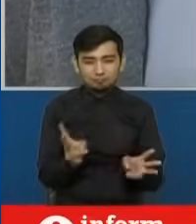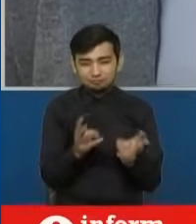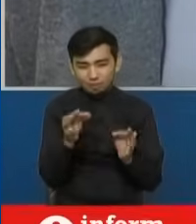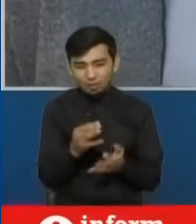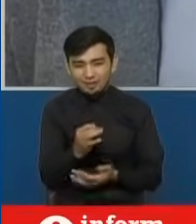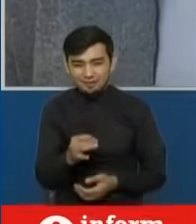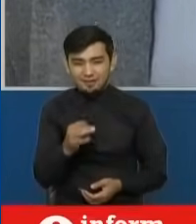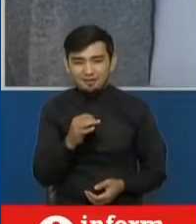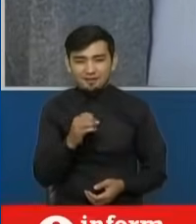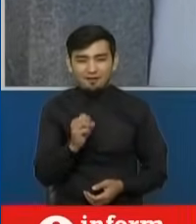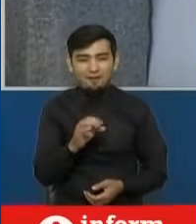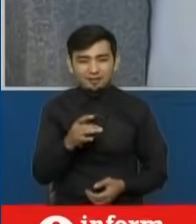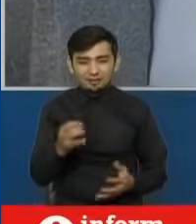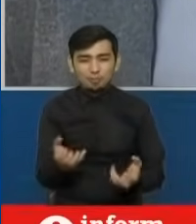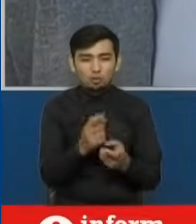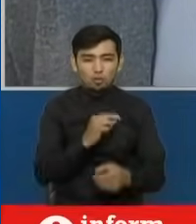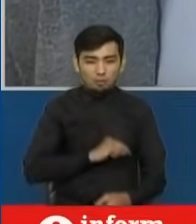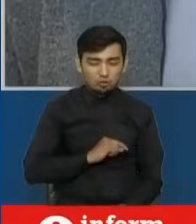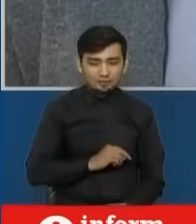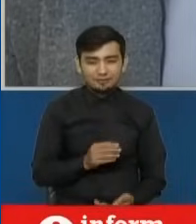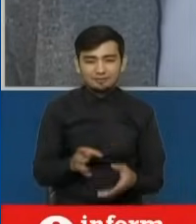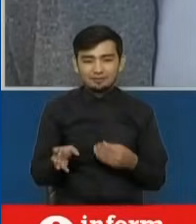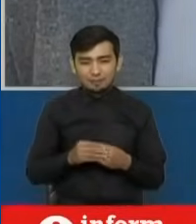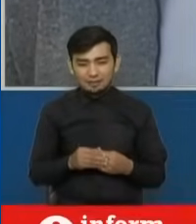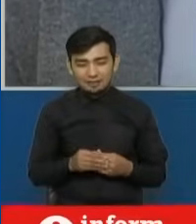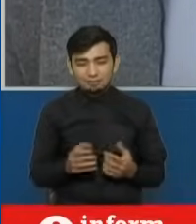аварийно-спасательных работ совместно с